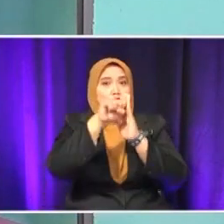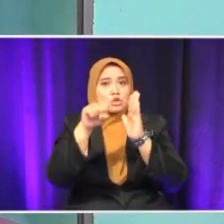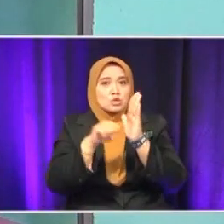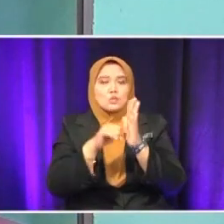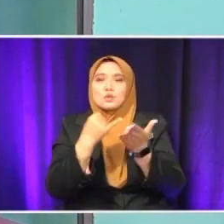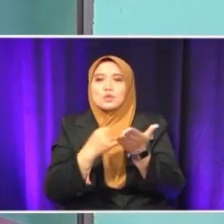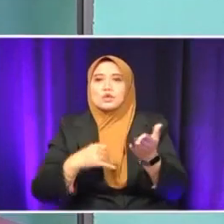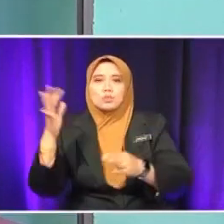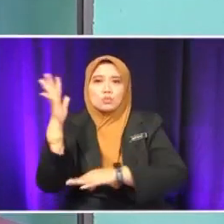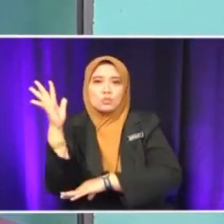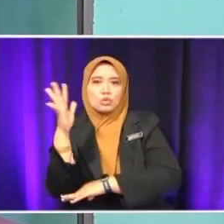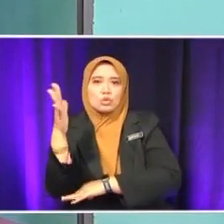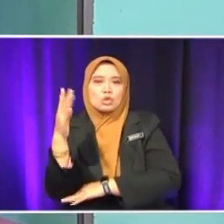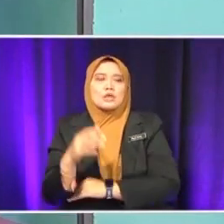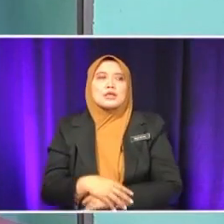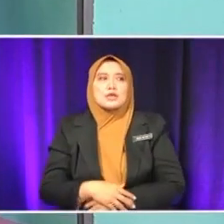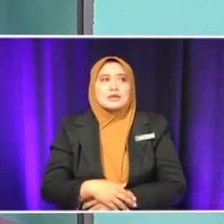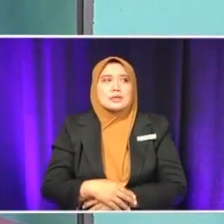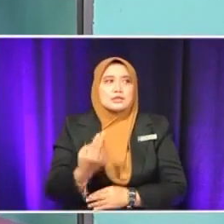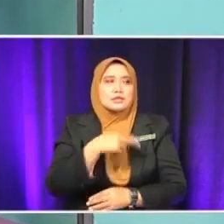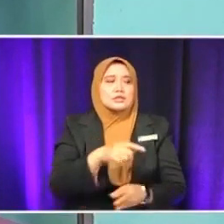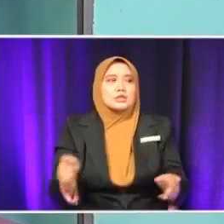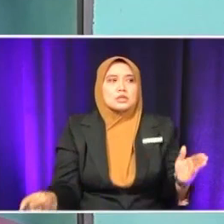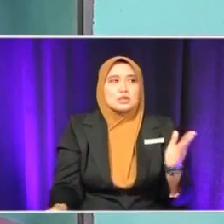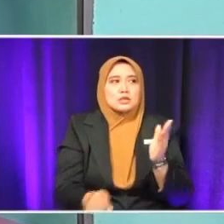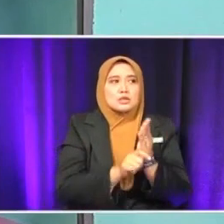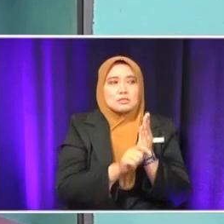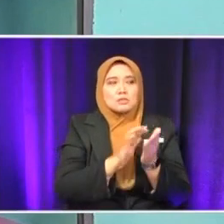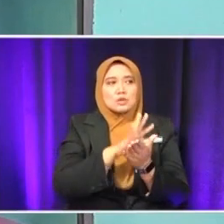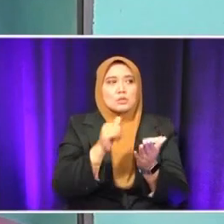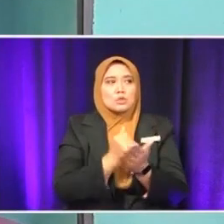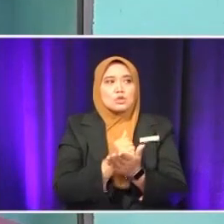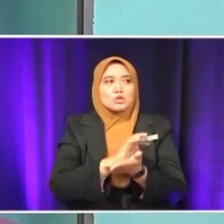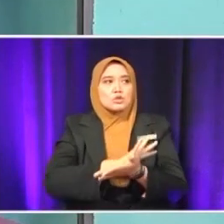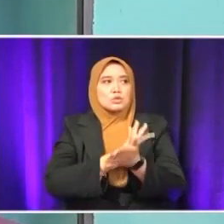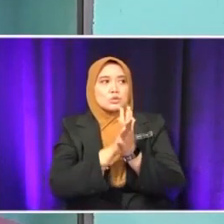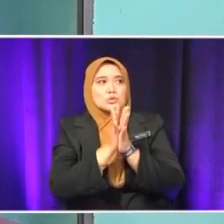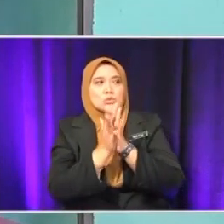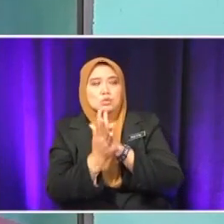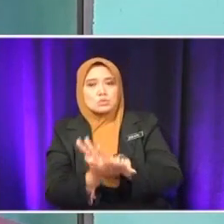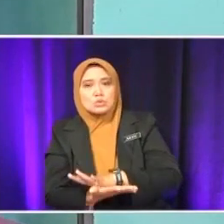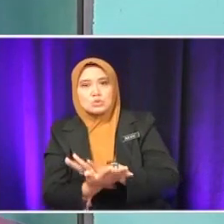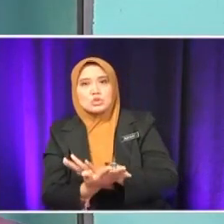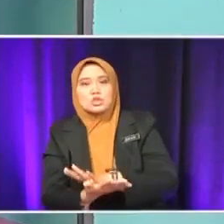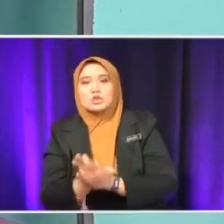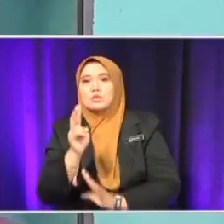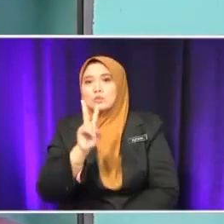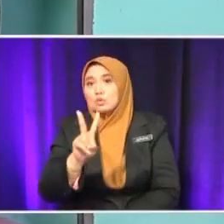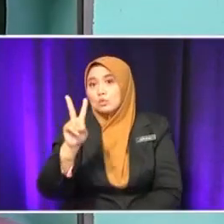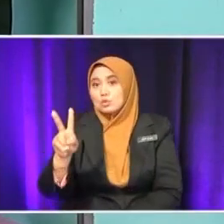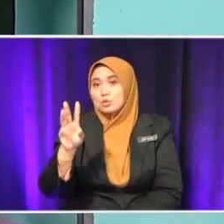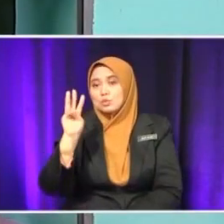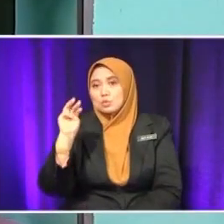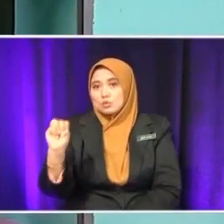semua ini menghasilkan jawapannya 22 meter. Inilah pemberat paling tinggi yang boleh terhasil daripada graf